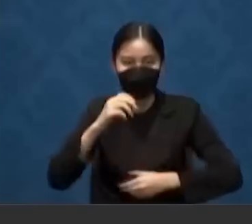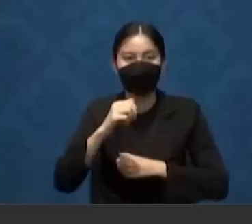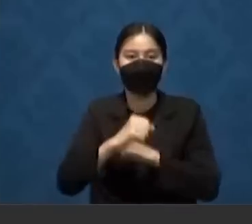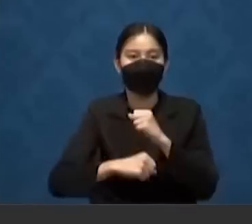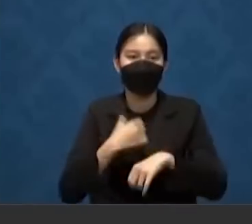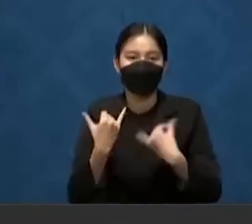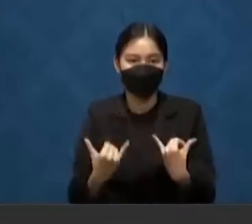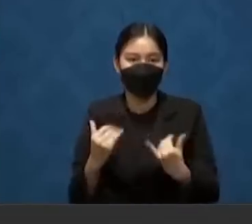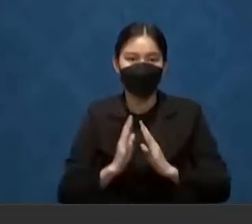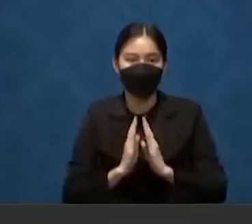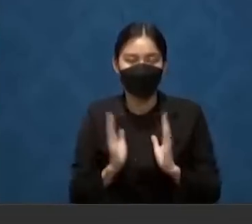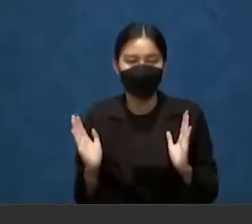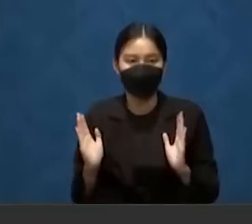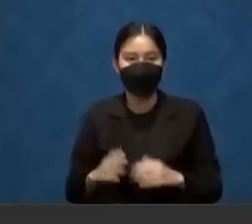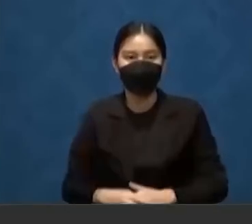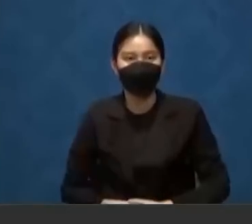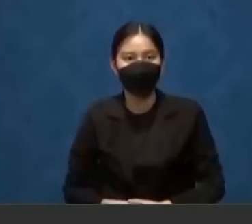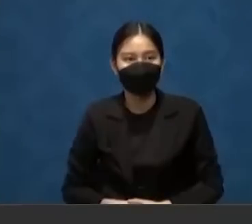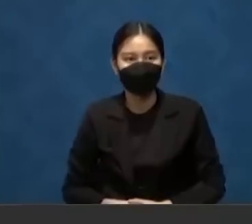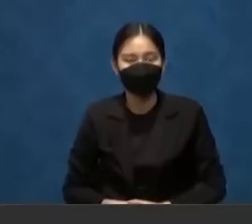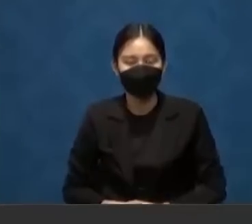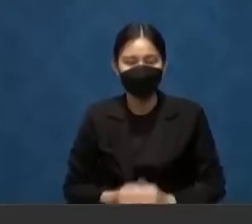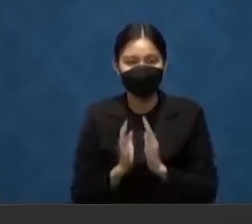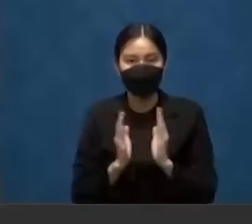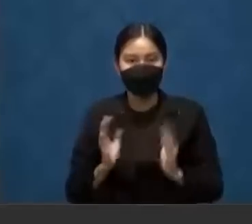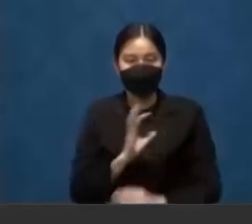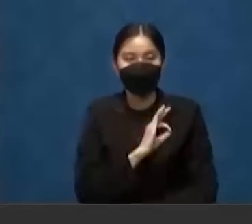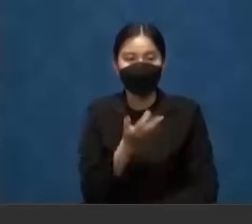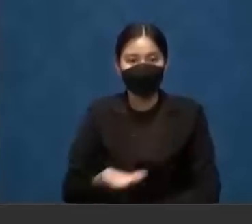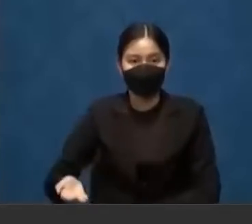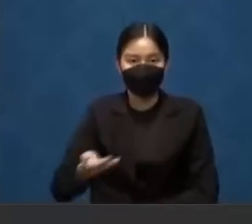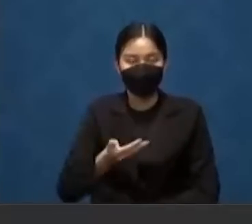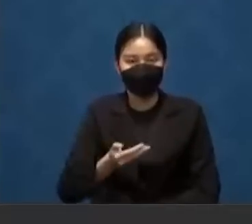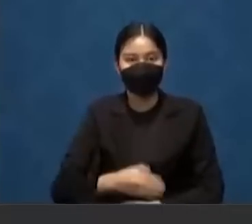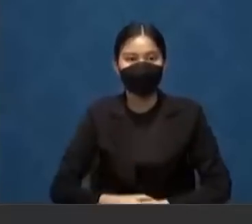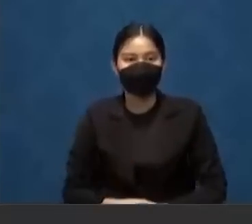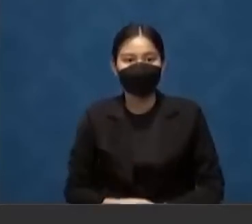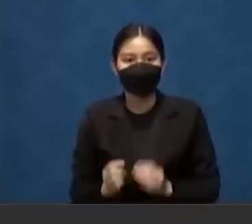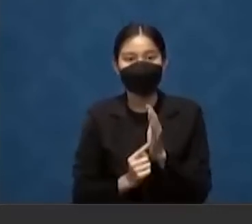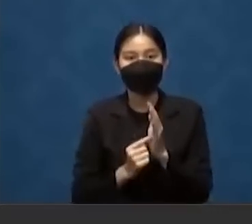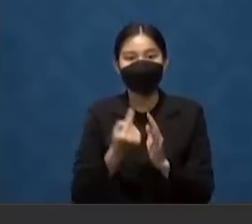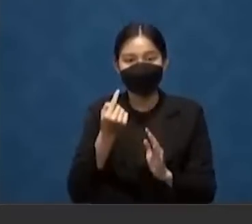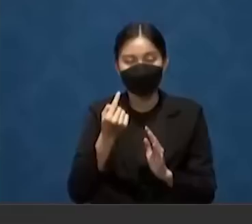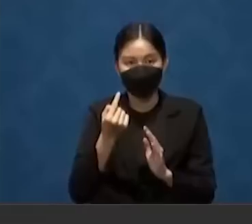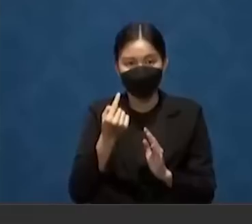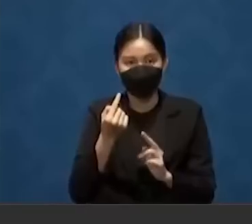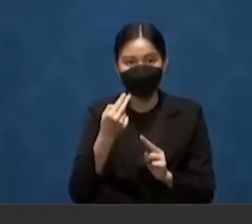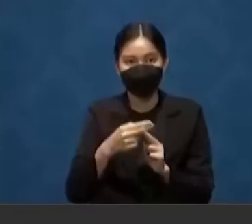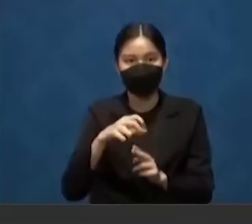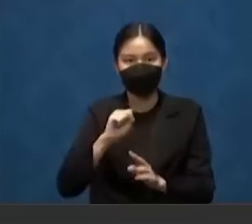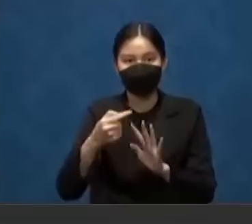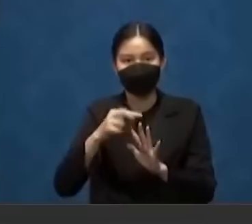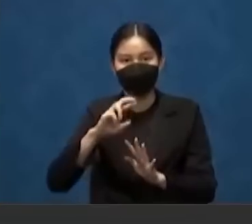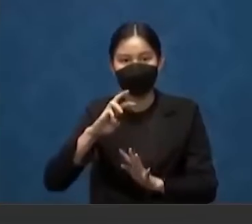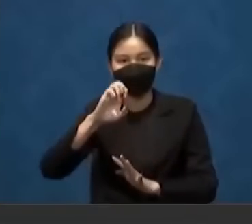สมยนครั ขอบคุทานทครัครับ ผมขอขบคท่มาชิกนะครับตั้แต่ตั้นแรก ใน